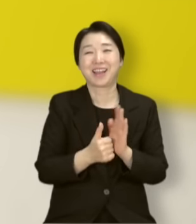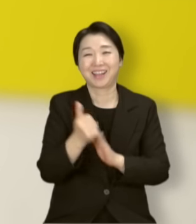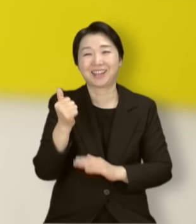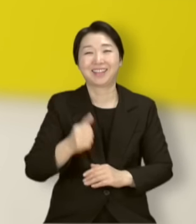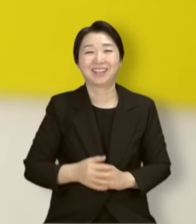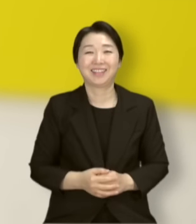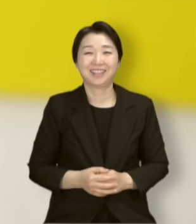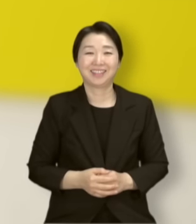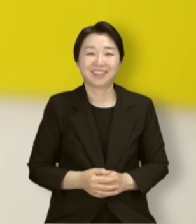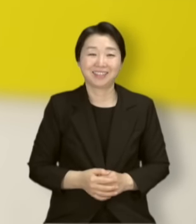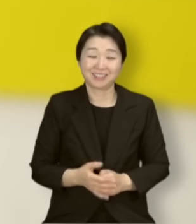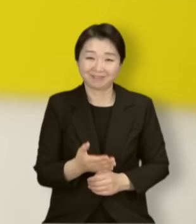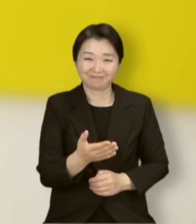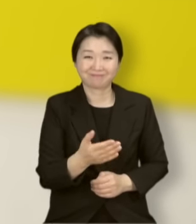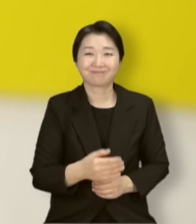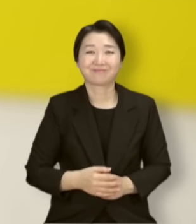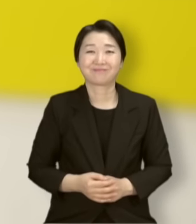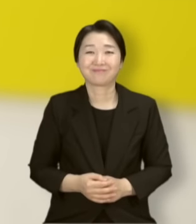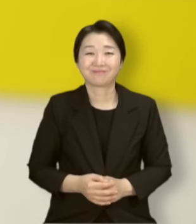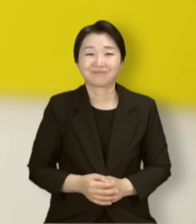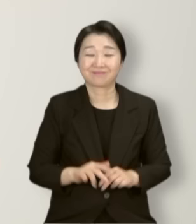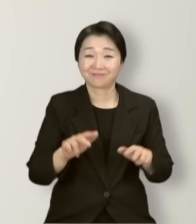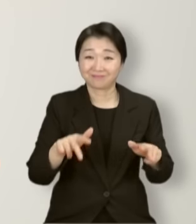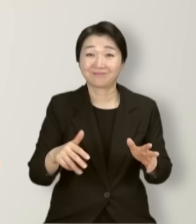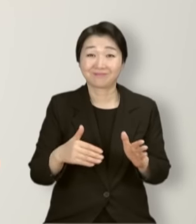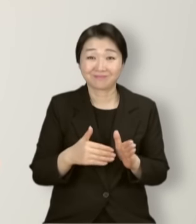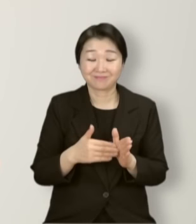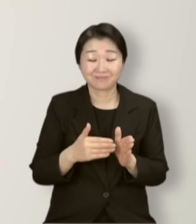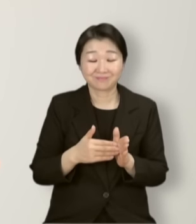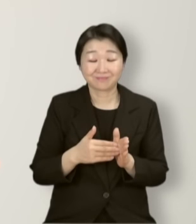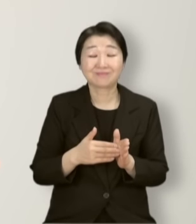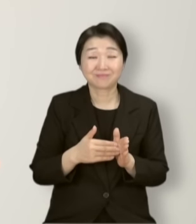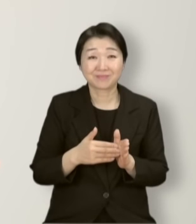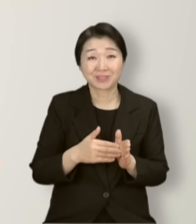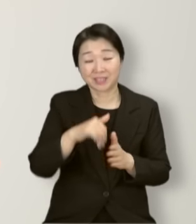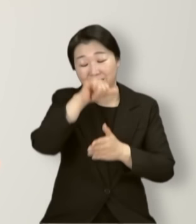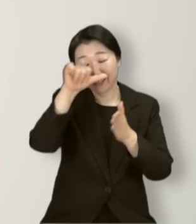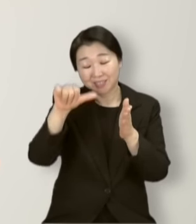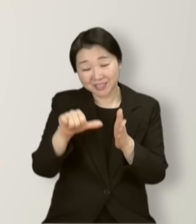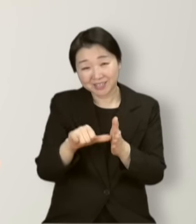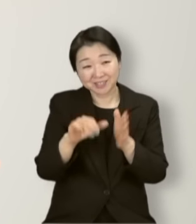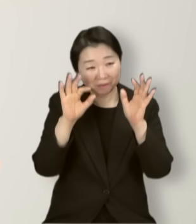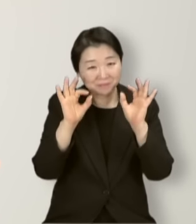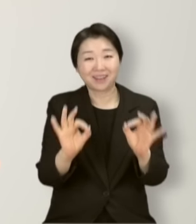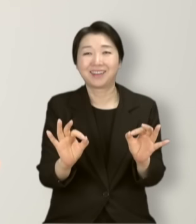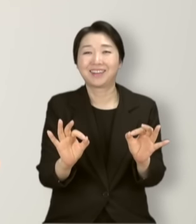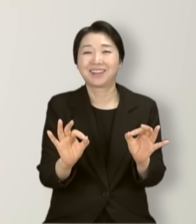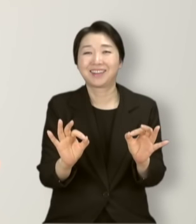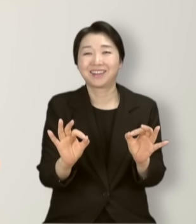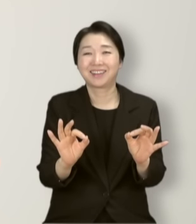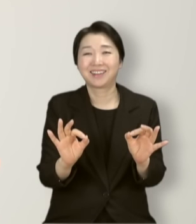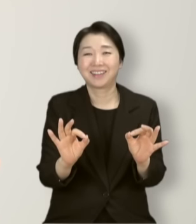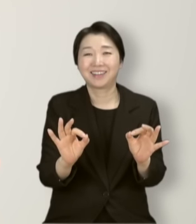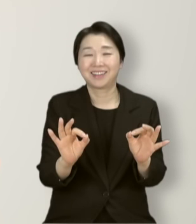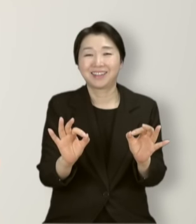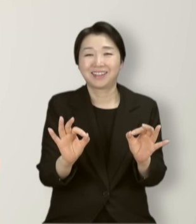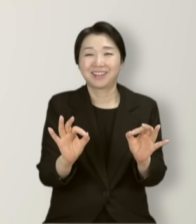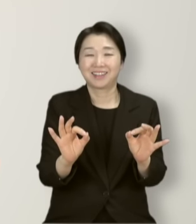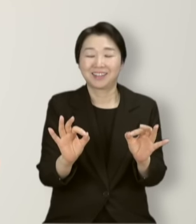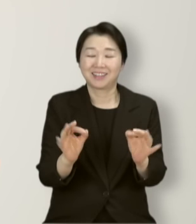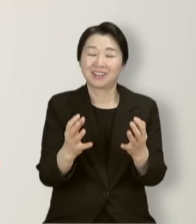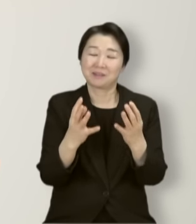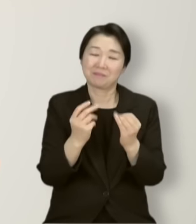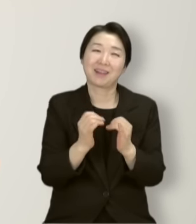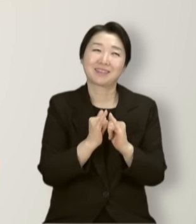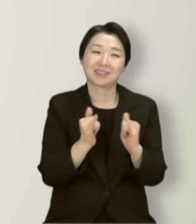제 소망입니다. 네. 예. 총장님이 지금까지 걸어오신 삶을 통해서 많은